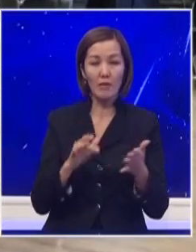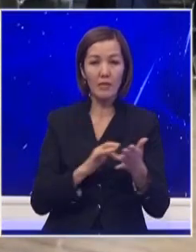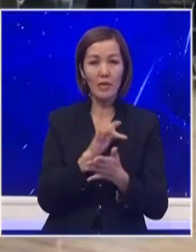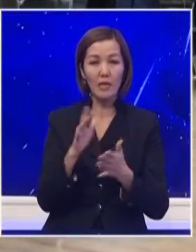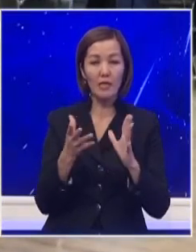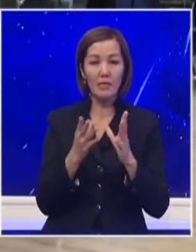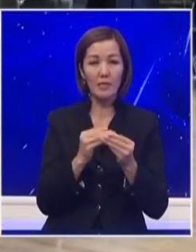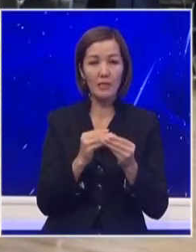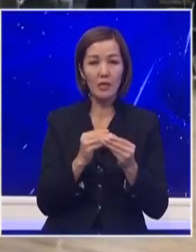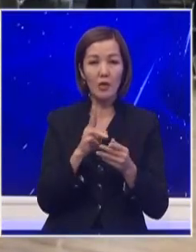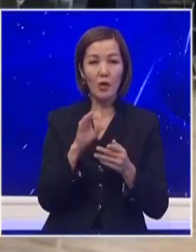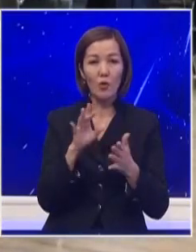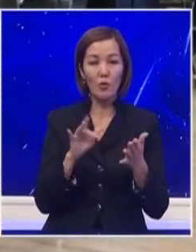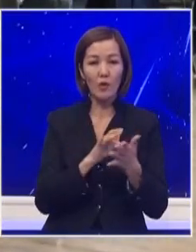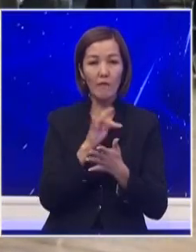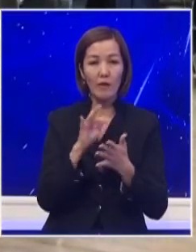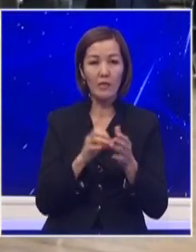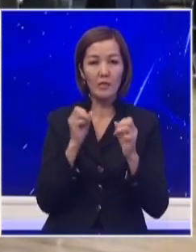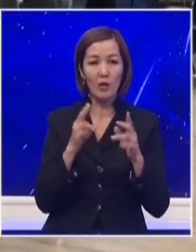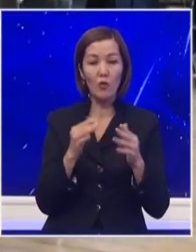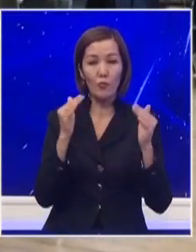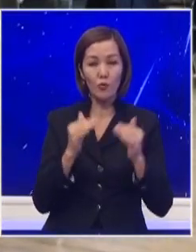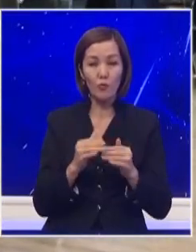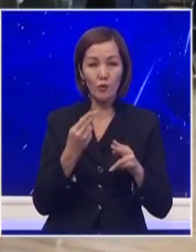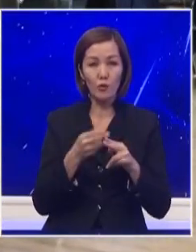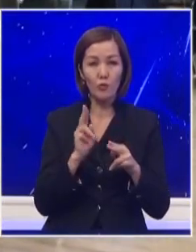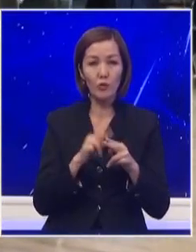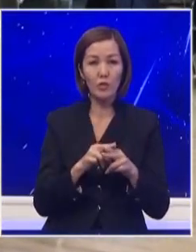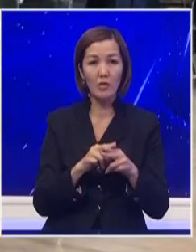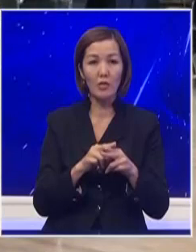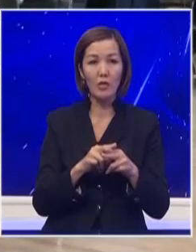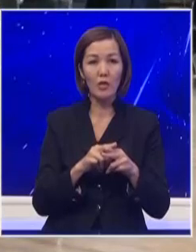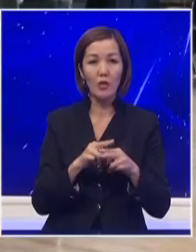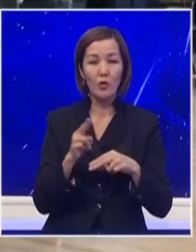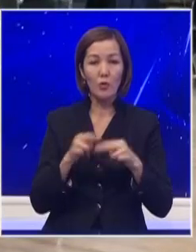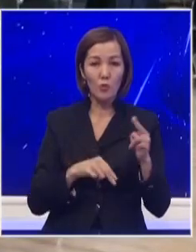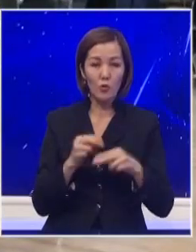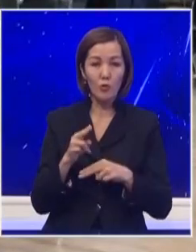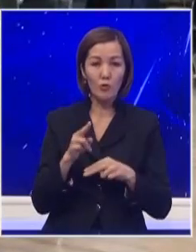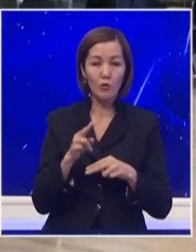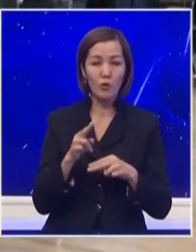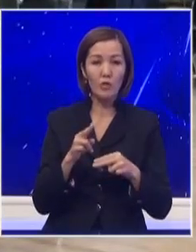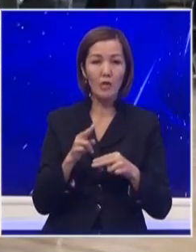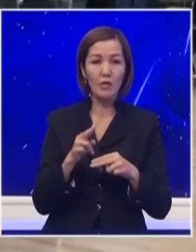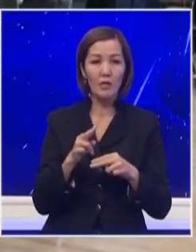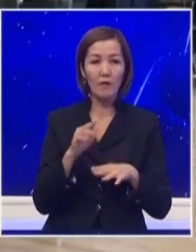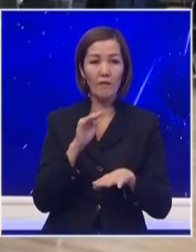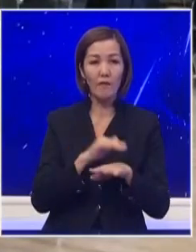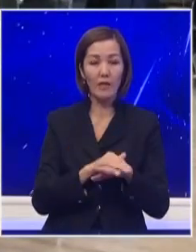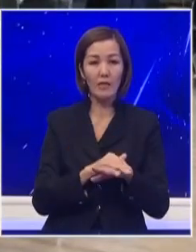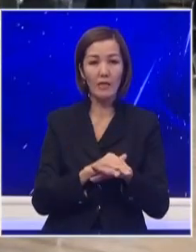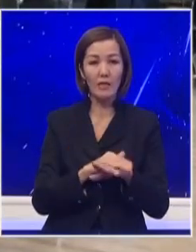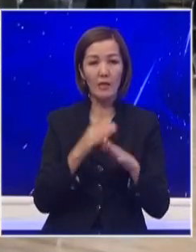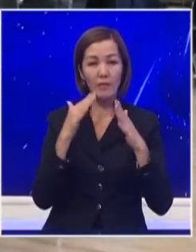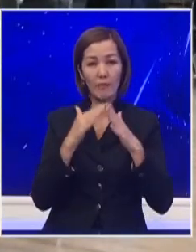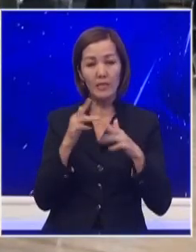даму беталысымен жоғары оқу орындарының оңтүстік мегаполистен Қонаевқа ауысуы жөнінде әңгіме